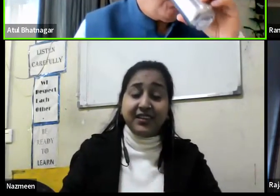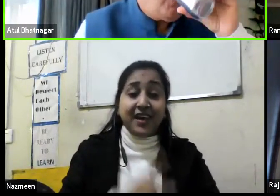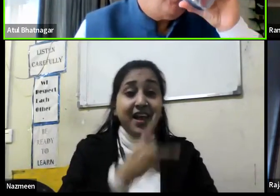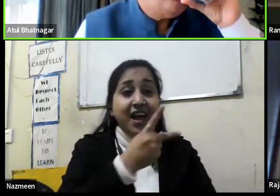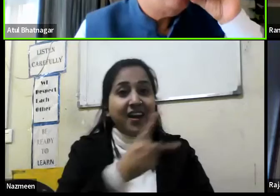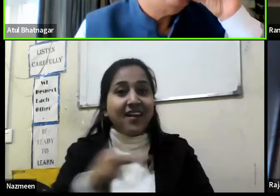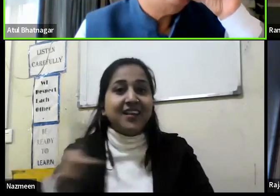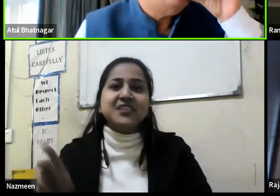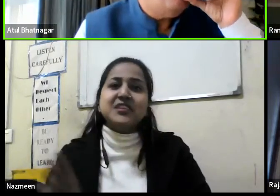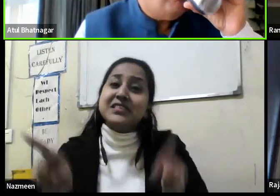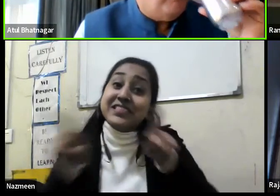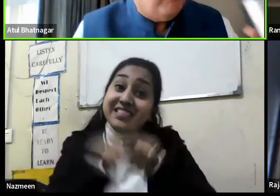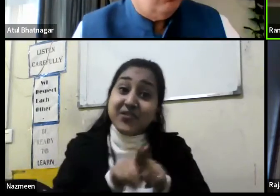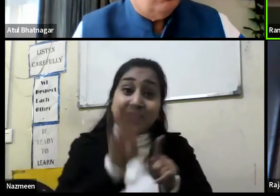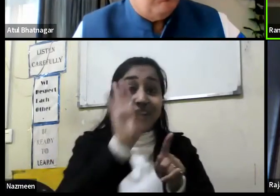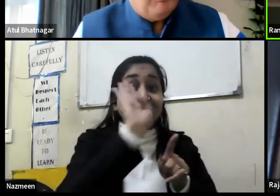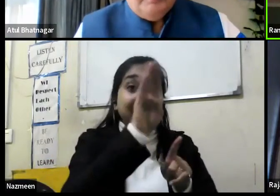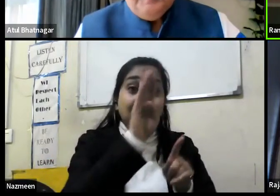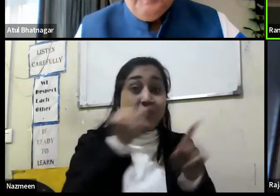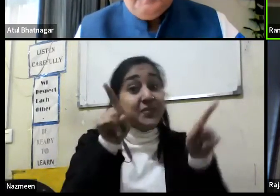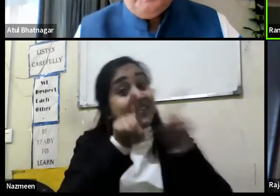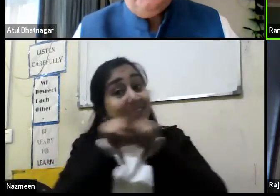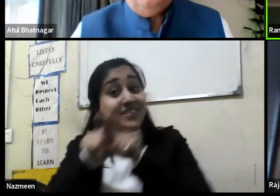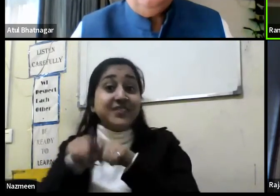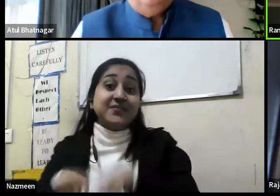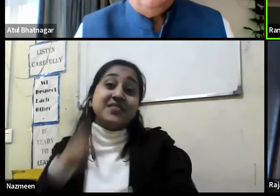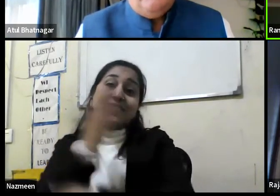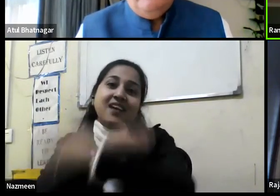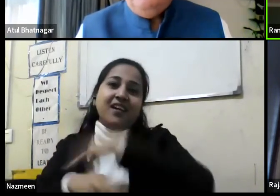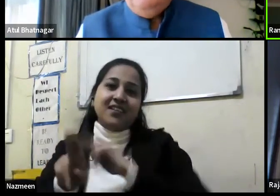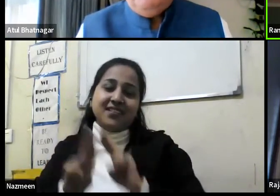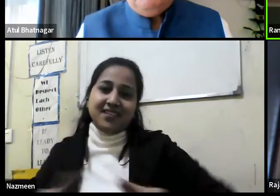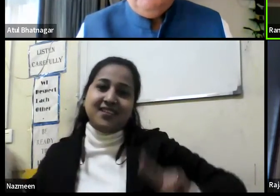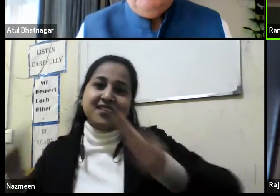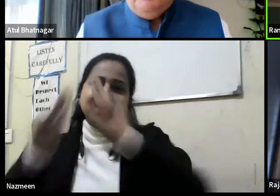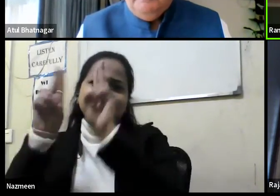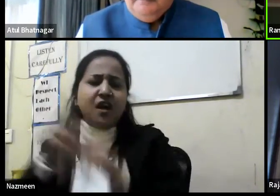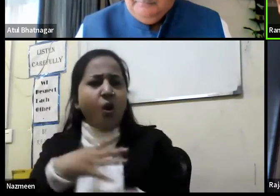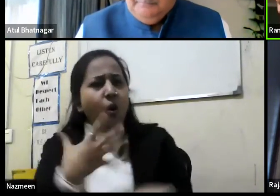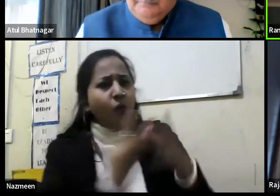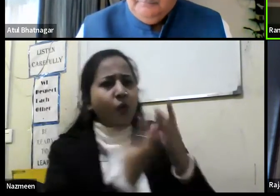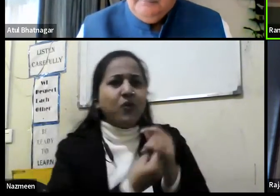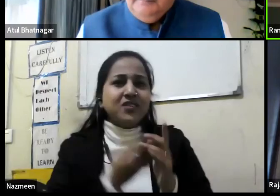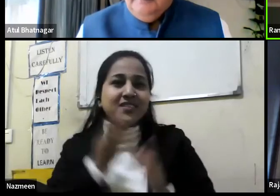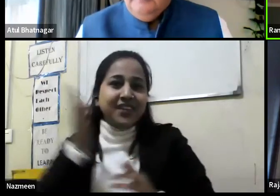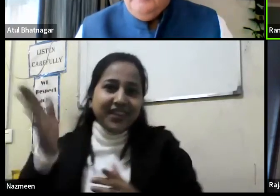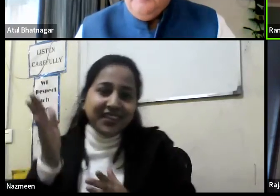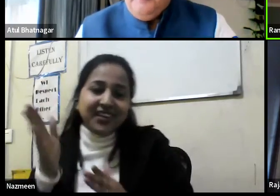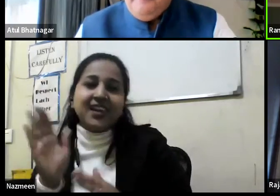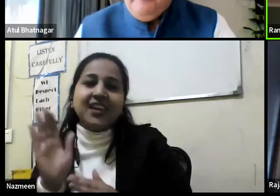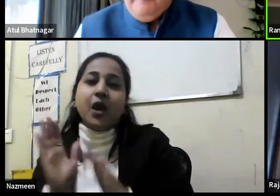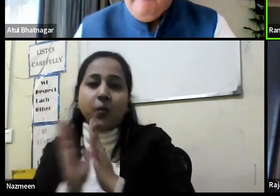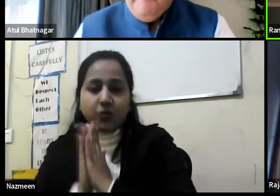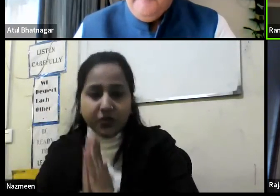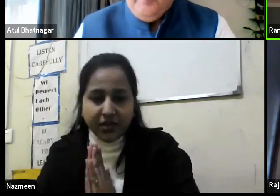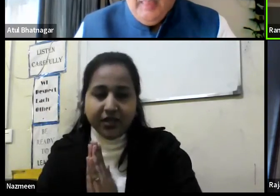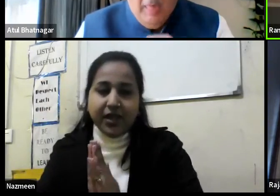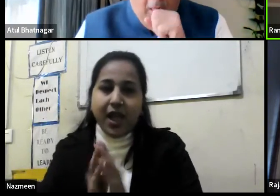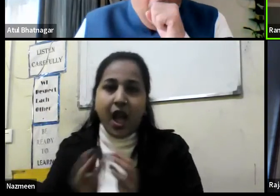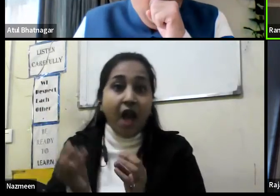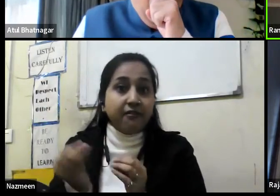temple, एक मंदिर है जहां हम सब जाके पूजा करते हैं, हवन की सामग्री डालते हैं.